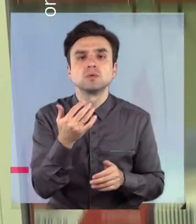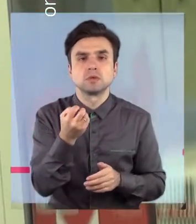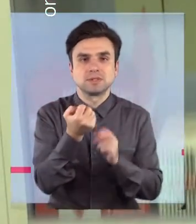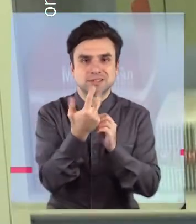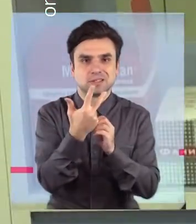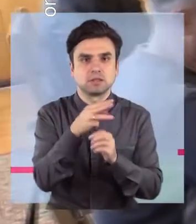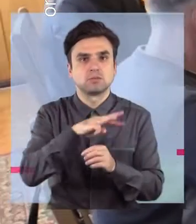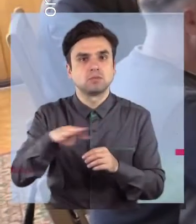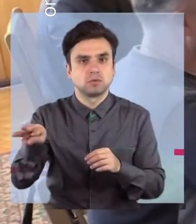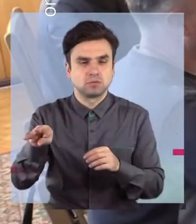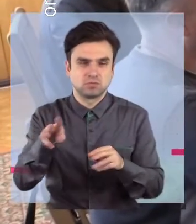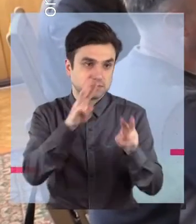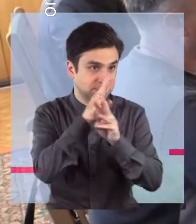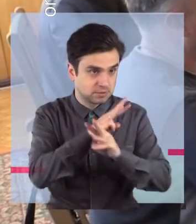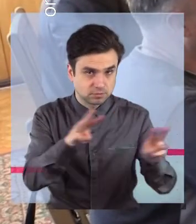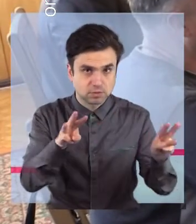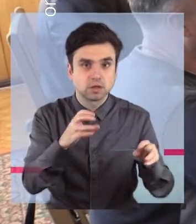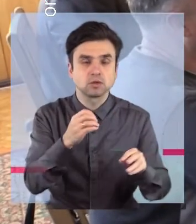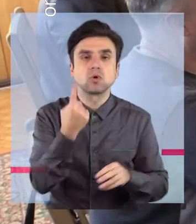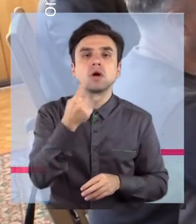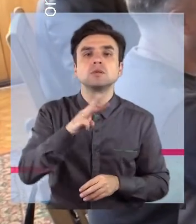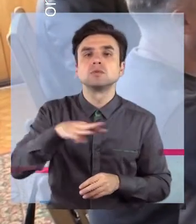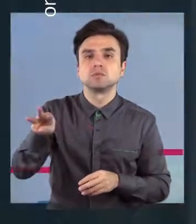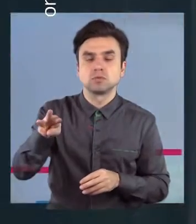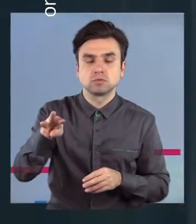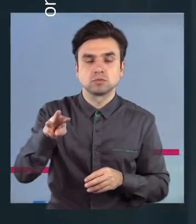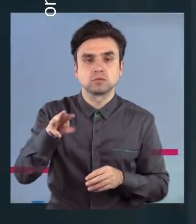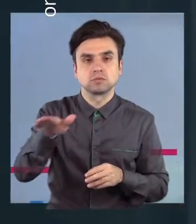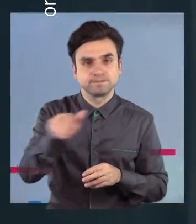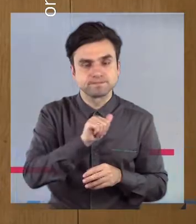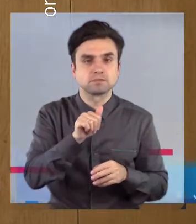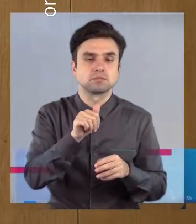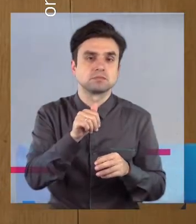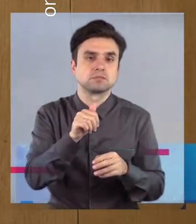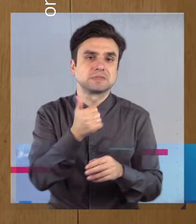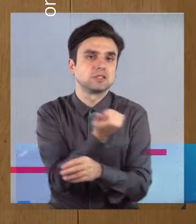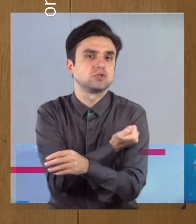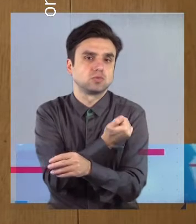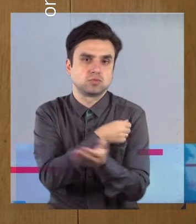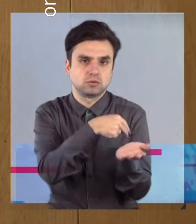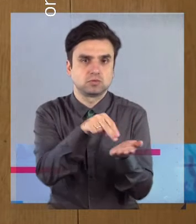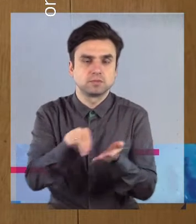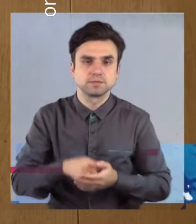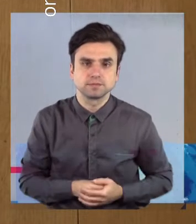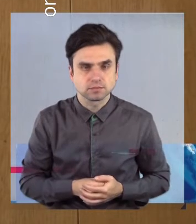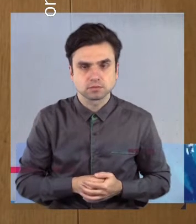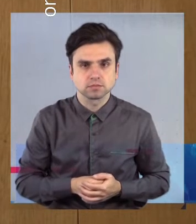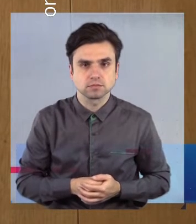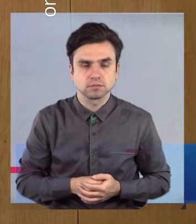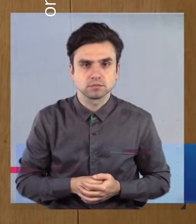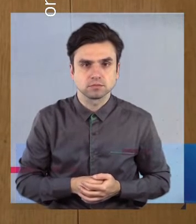медичним працівникам і більше мільйона на закупівлю інсуліну. Проблеми в місті,